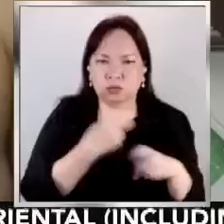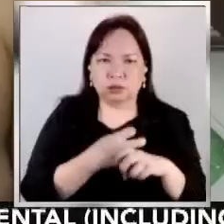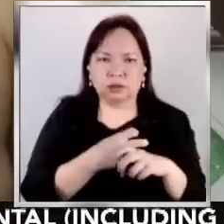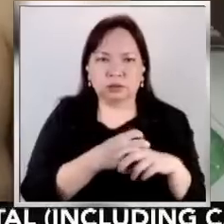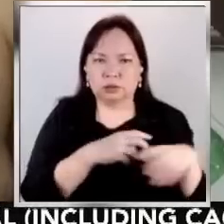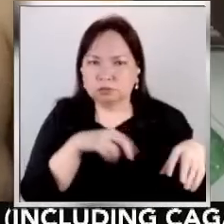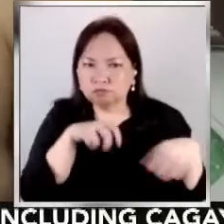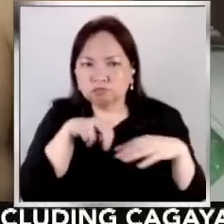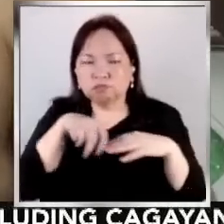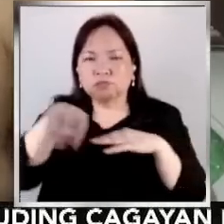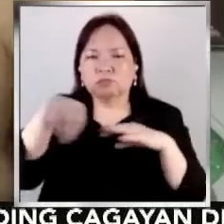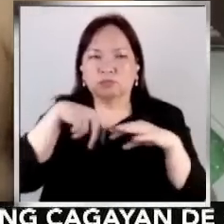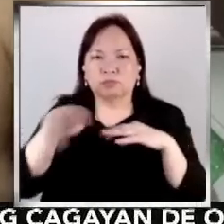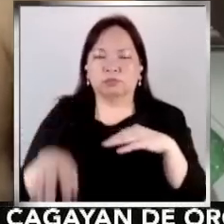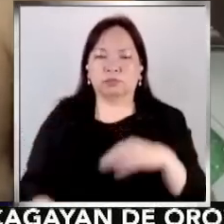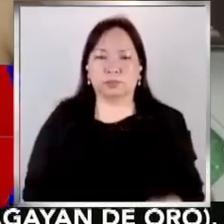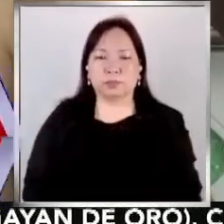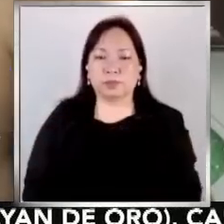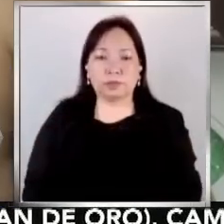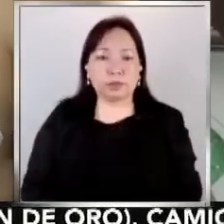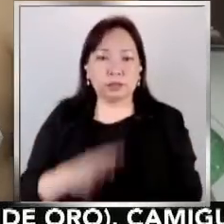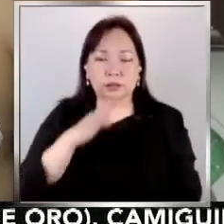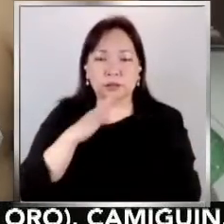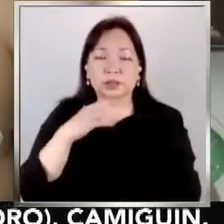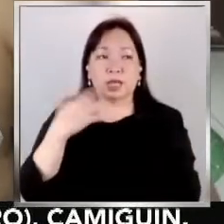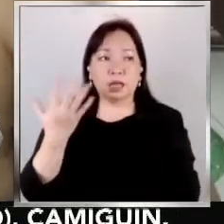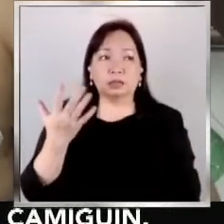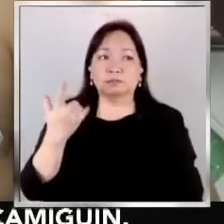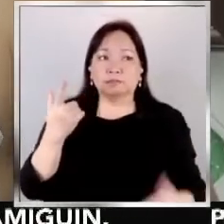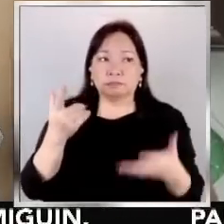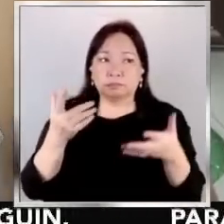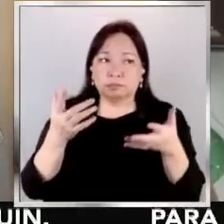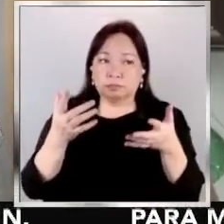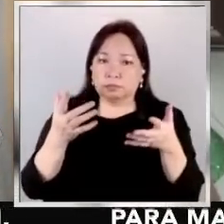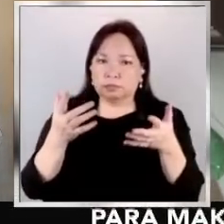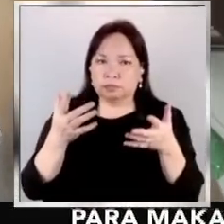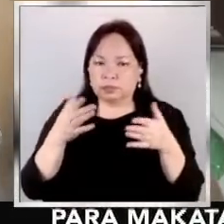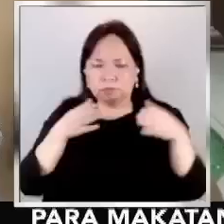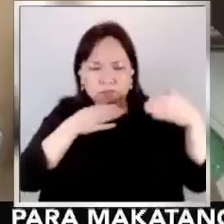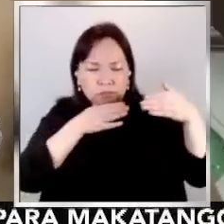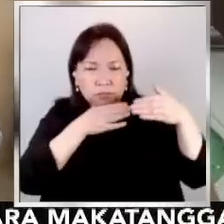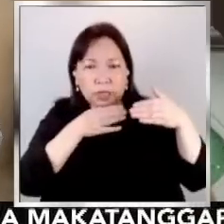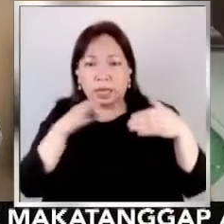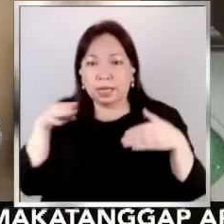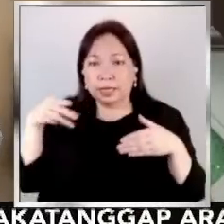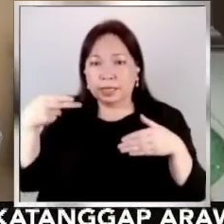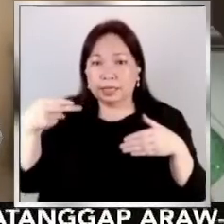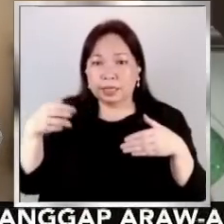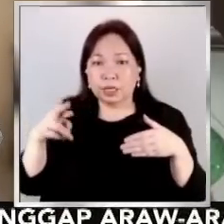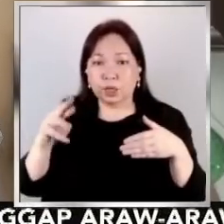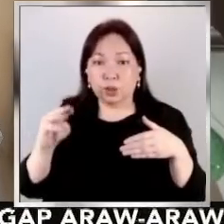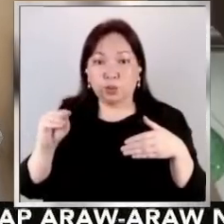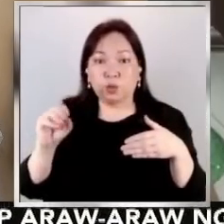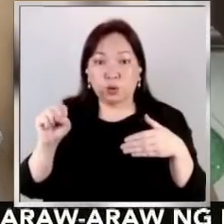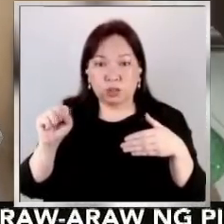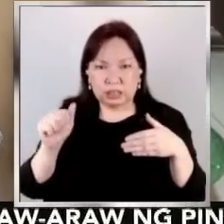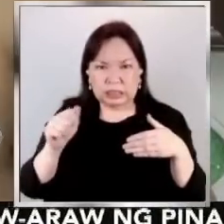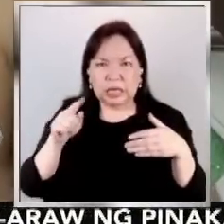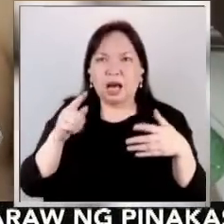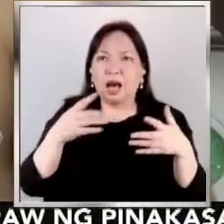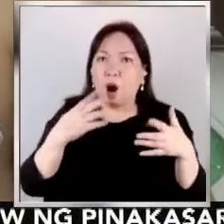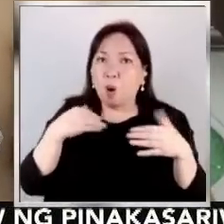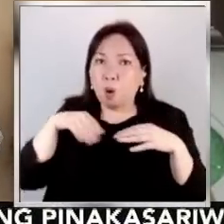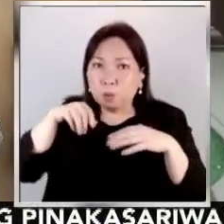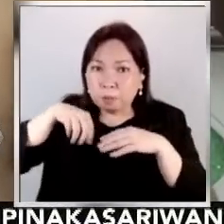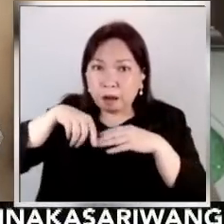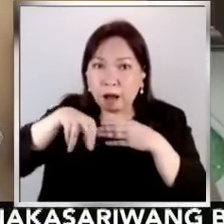constituents sa kanto ng Hermosa para makapasok sa, o makabalik sa kanilang mga tahanan, eh sinundo